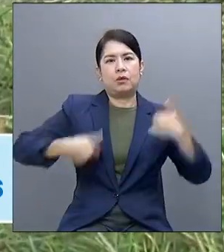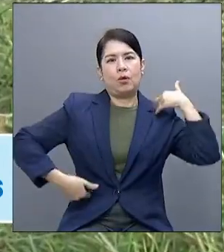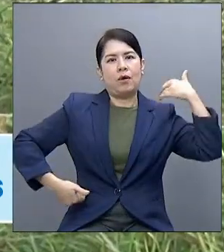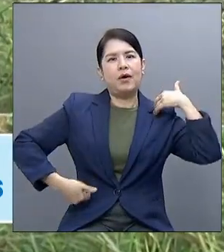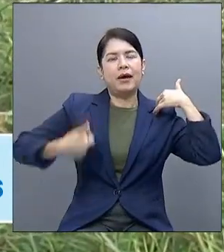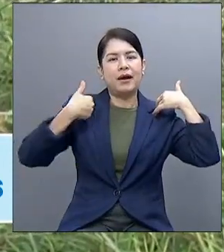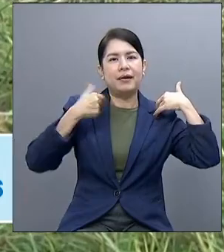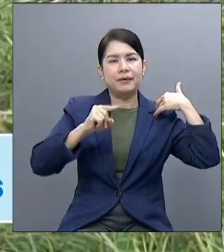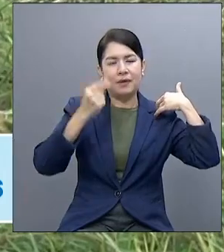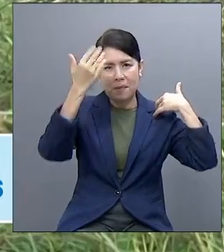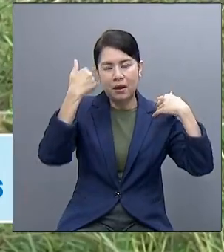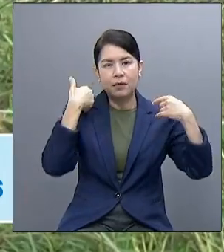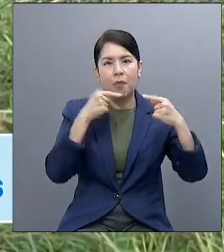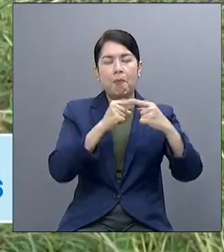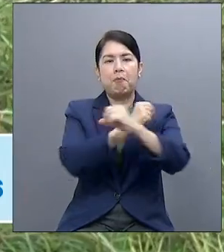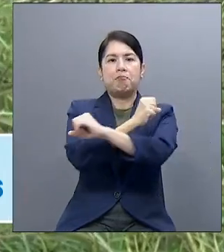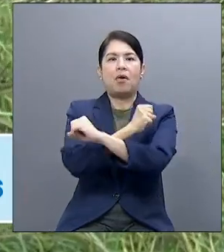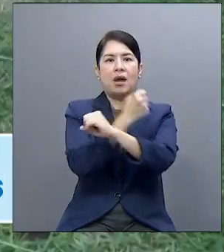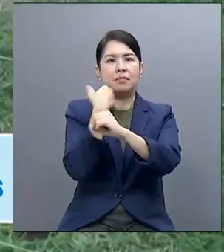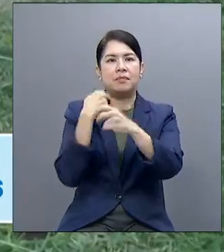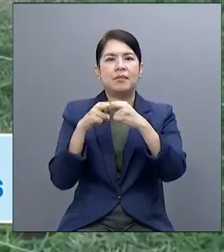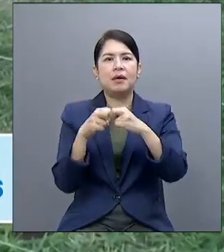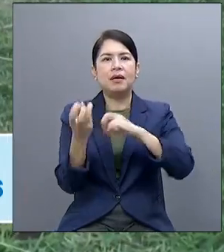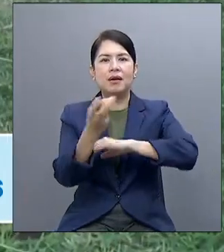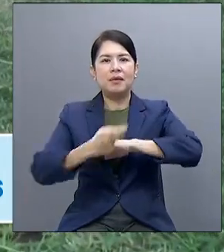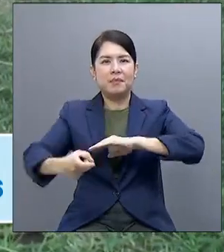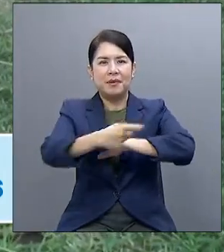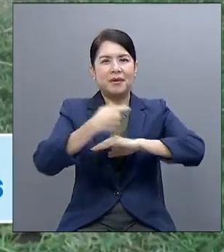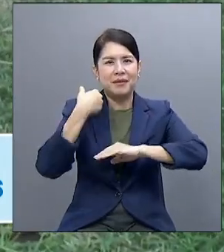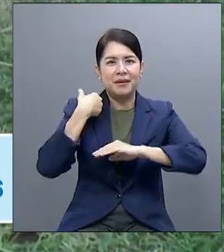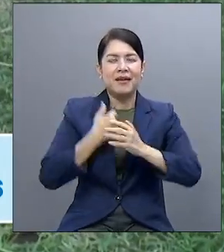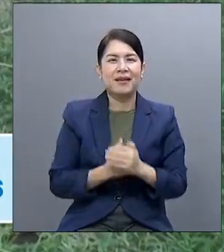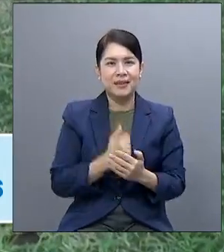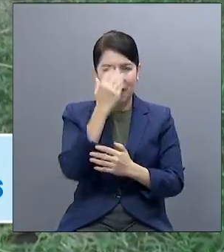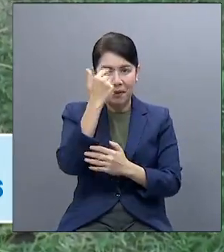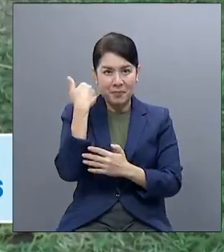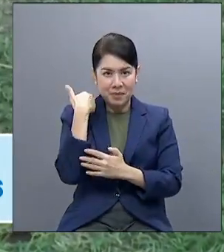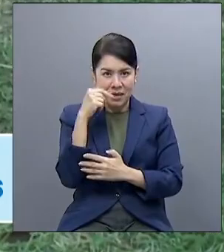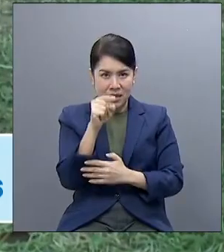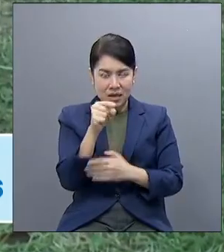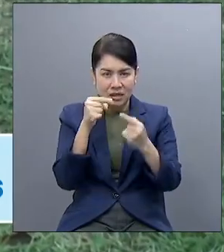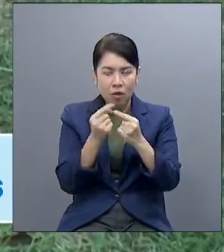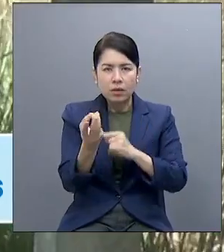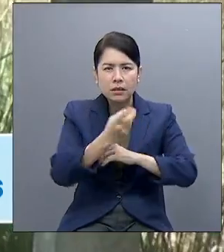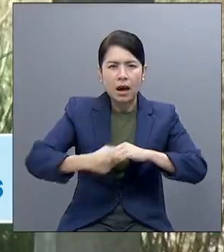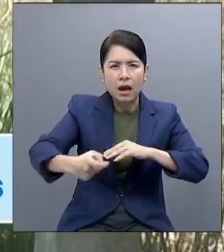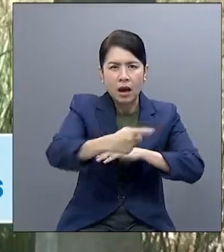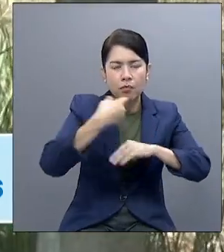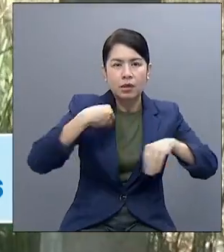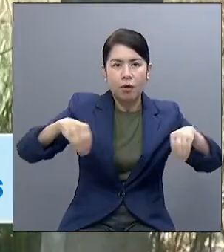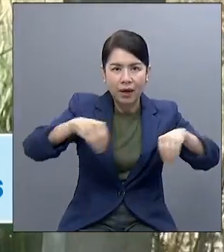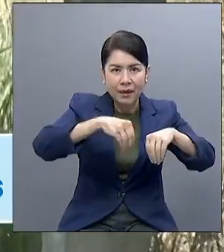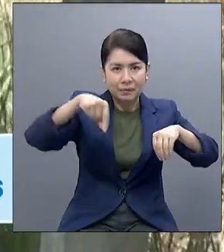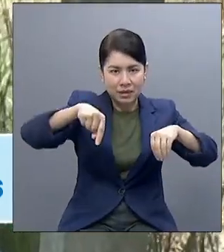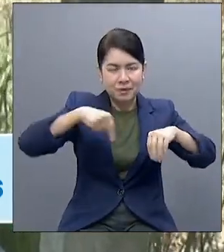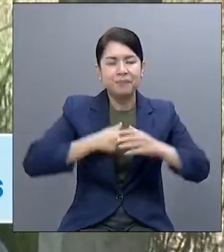ที่จะเข้ามากัดกินนาข้าวซึ่งเรื่องนี้ชาวบ้านในพื้นที่เขาบอกว่ามีนาข้าวอยู่ติดกับดอนปู่ตาเนี่ยแหละต